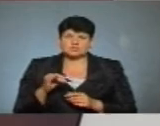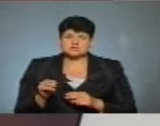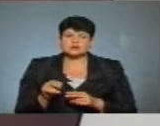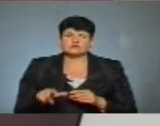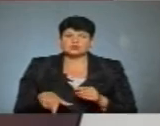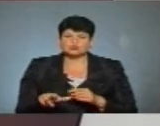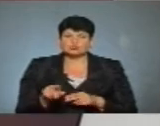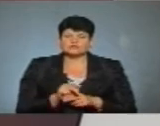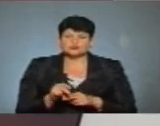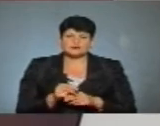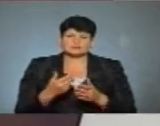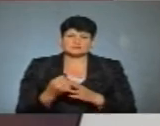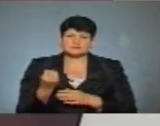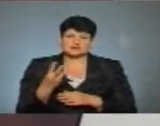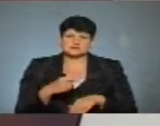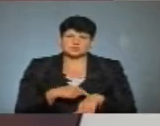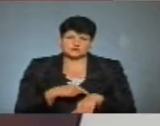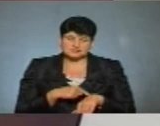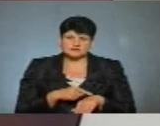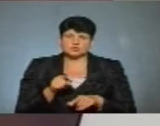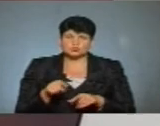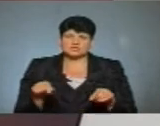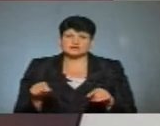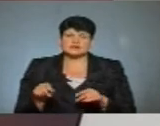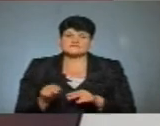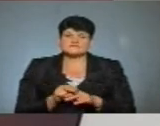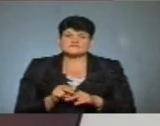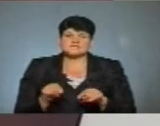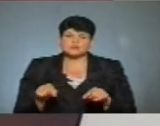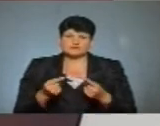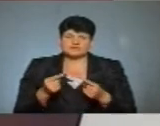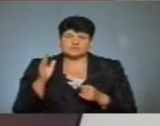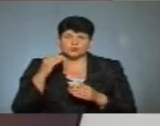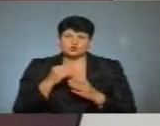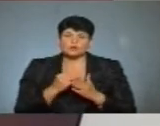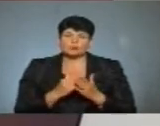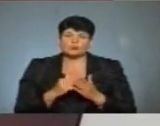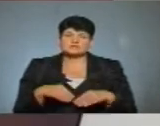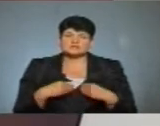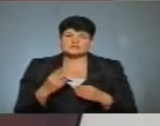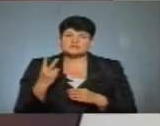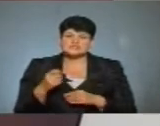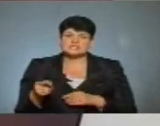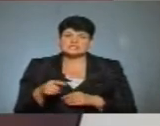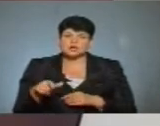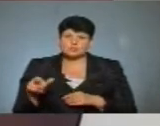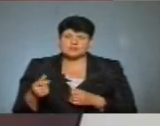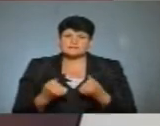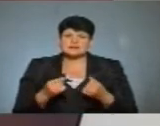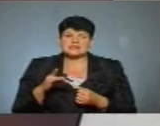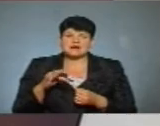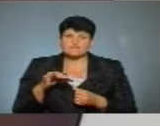відремонтували близько 13-ї години. Тоді ж відновили водопостачання. 200 тернополян на машинах з